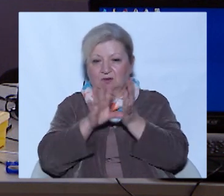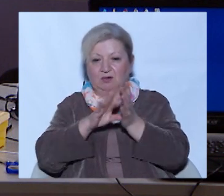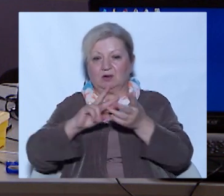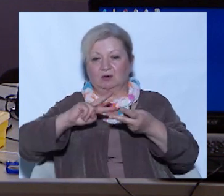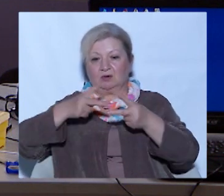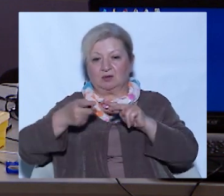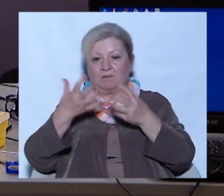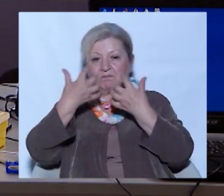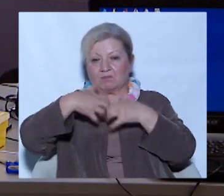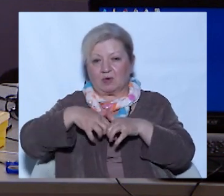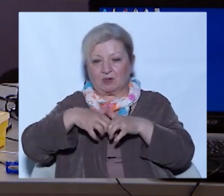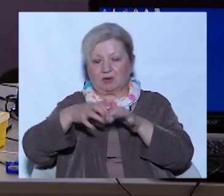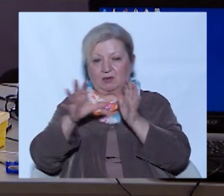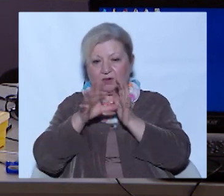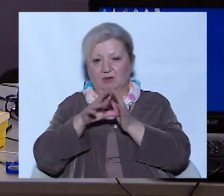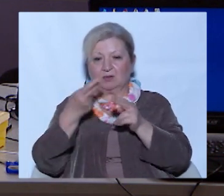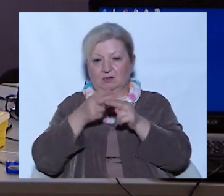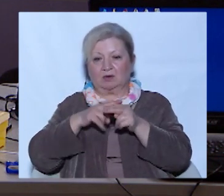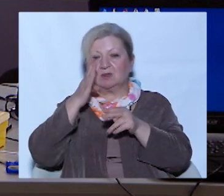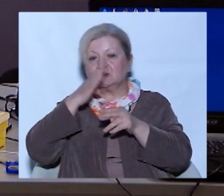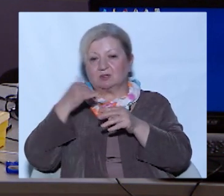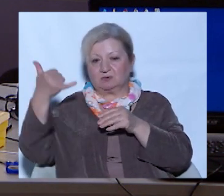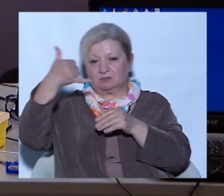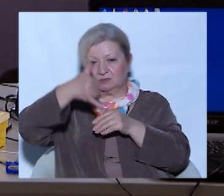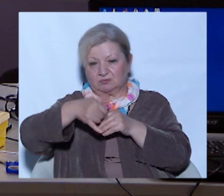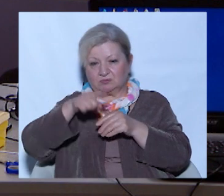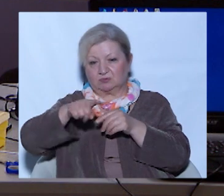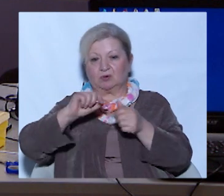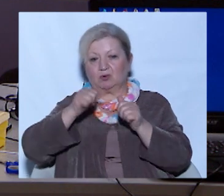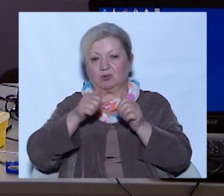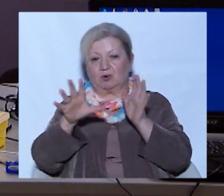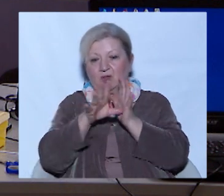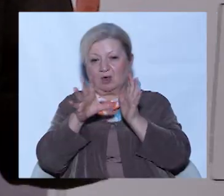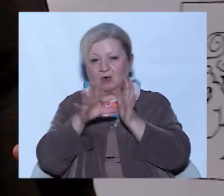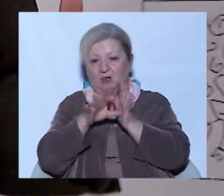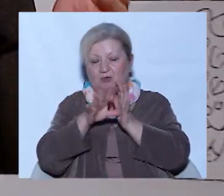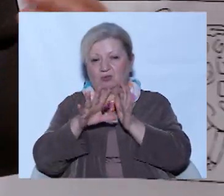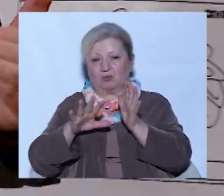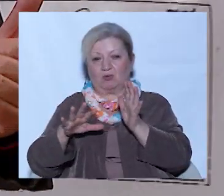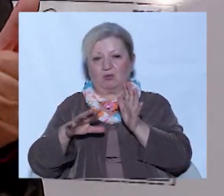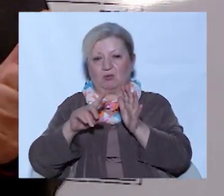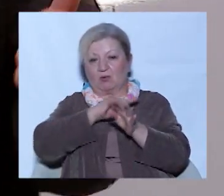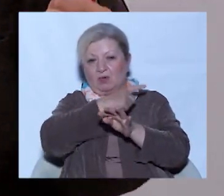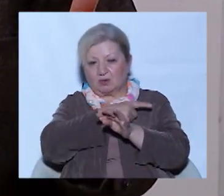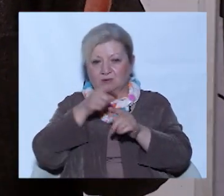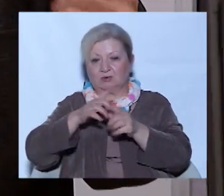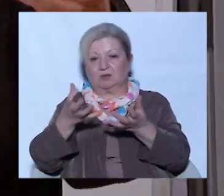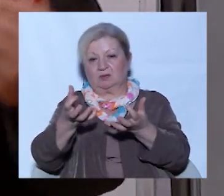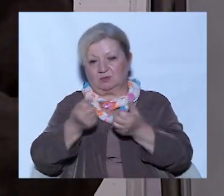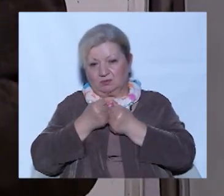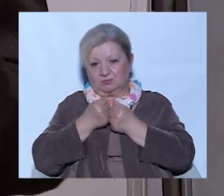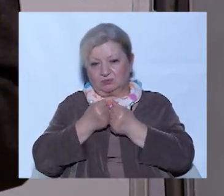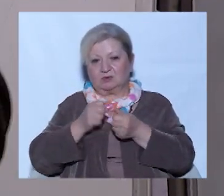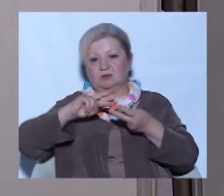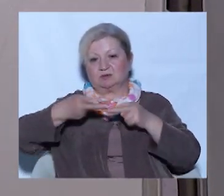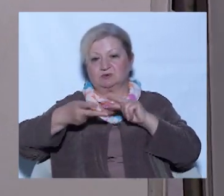როგორ გარდავქმენით რაღაცა მექანიკური ენერგია, ამ შემთხვევაში წყლის ვარდის ენერგია, როგორ გარდავქმენით ელექტრონ ენერგიაში, რის